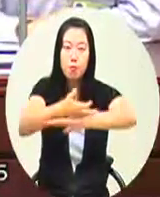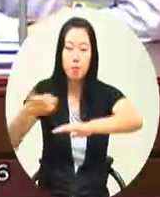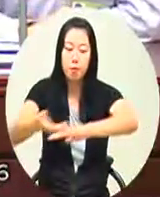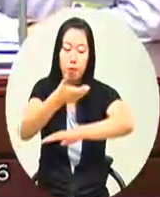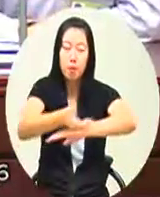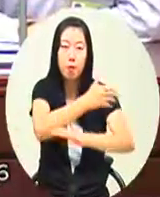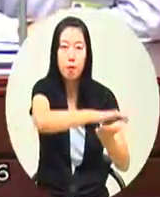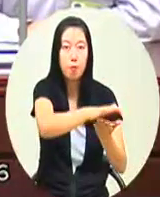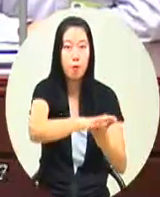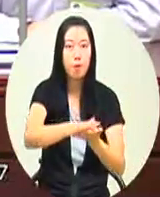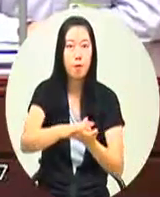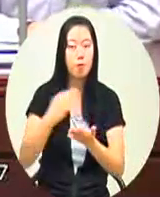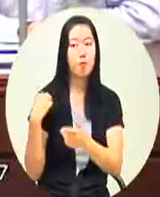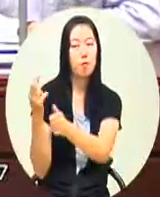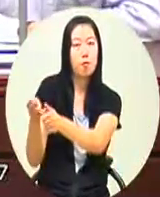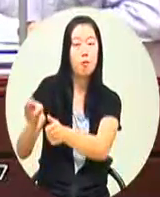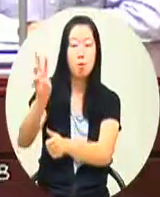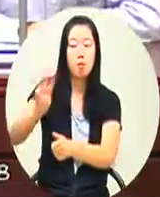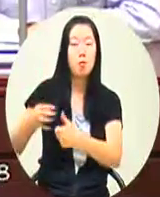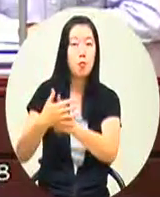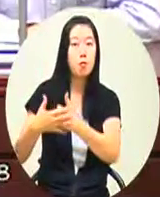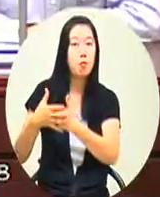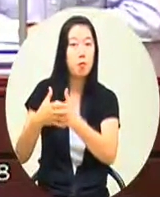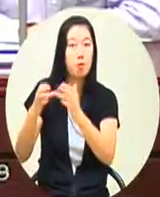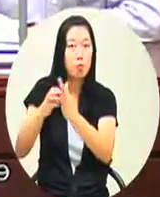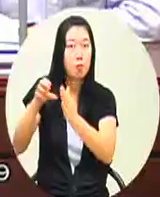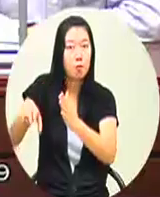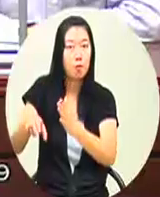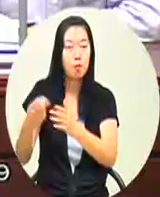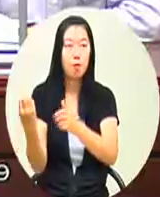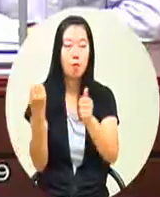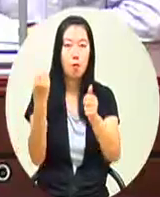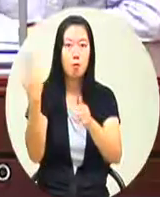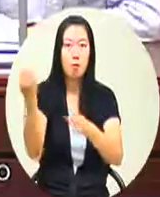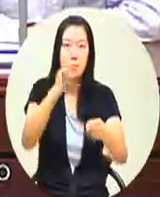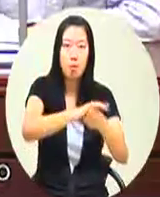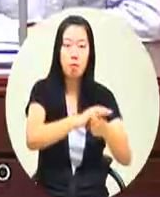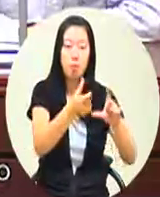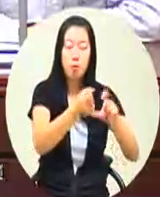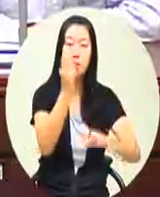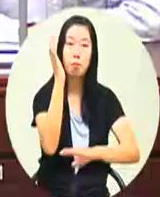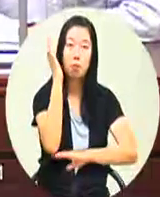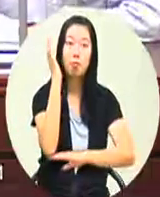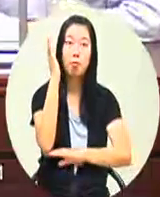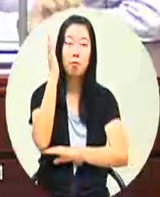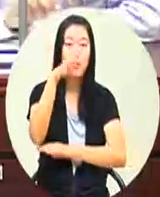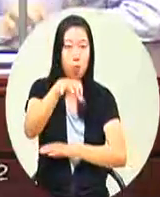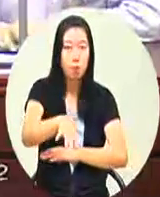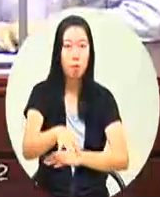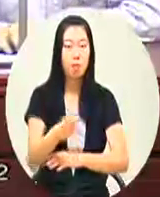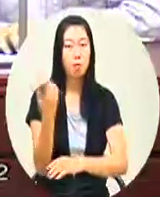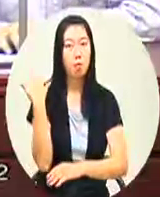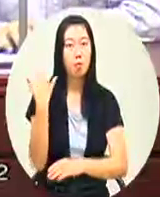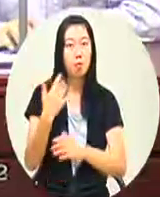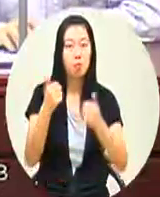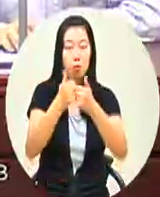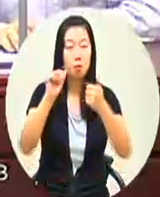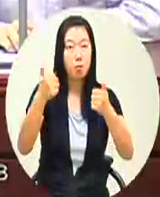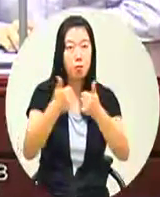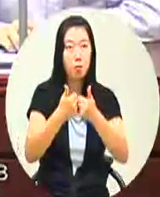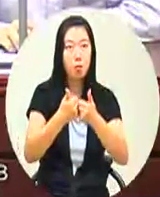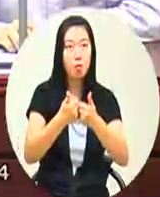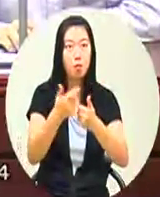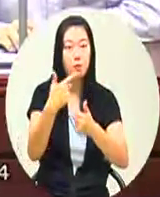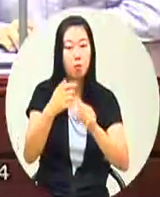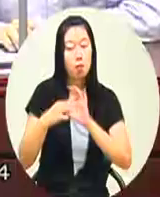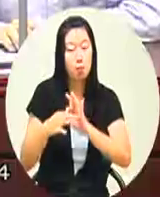接由水保局，农委会水保局直接补助给区公所。那其实前几次在议会议员有那个